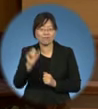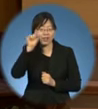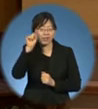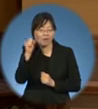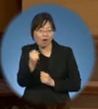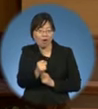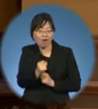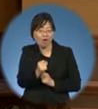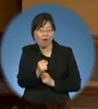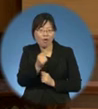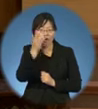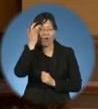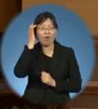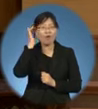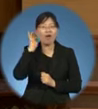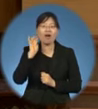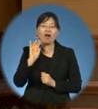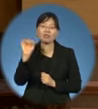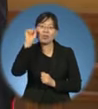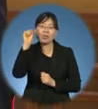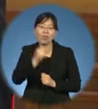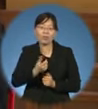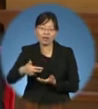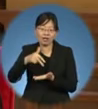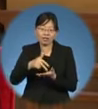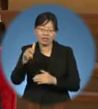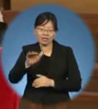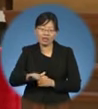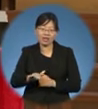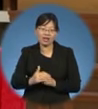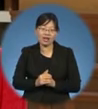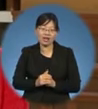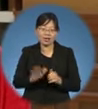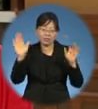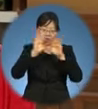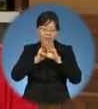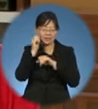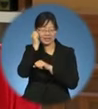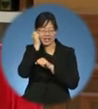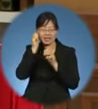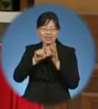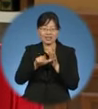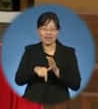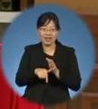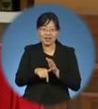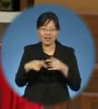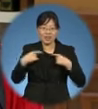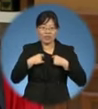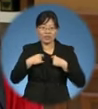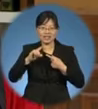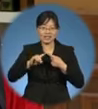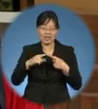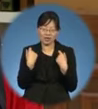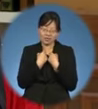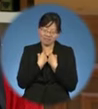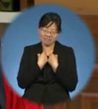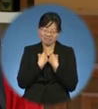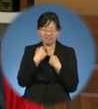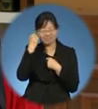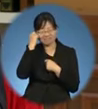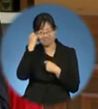새벽에 새벽에 일어나는데 밤에 잘 때 옷을 그냥 입고 자요,